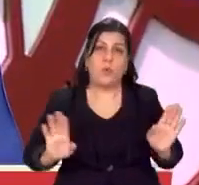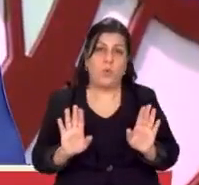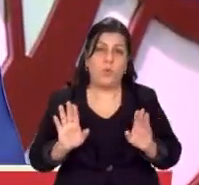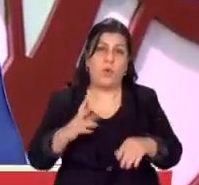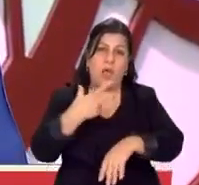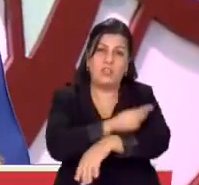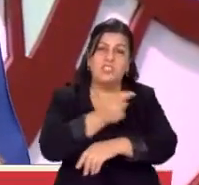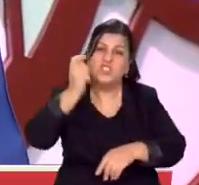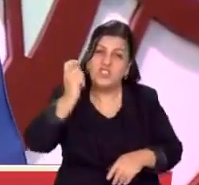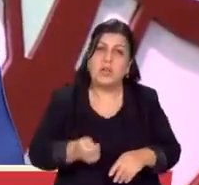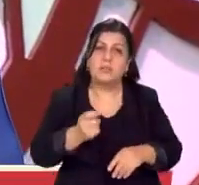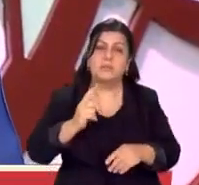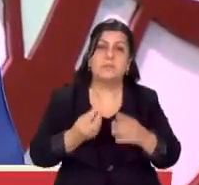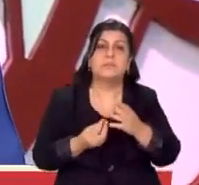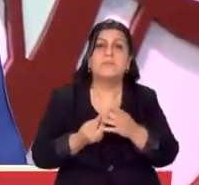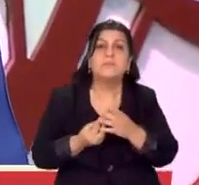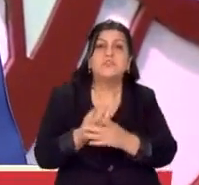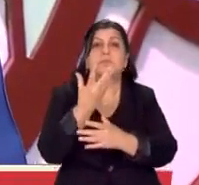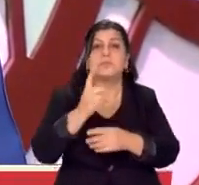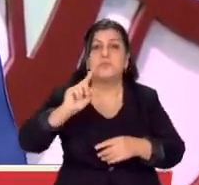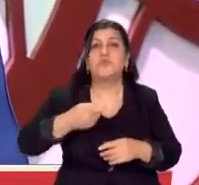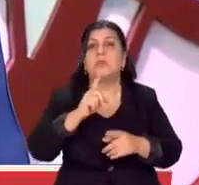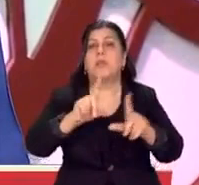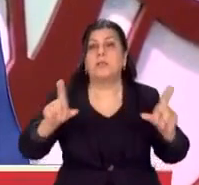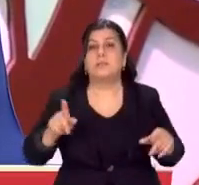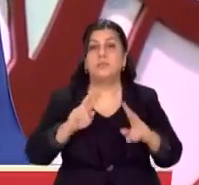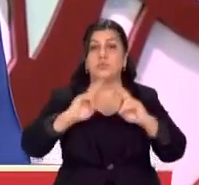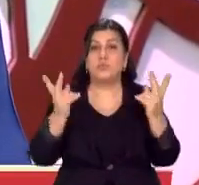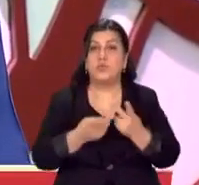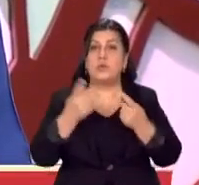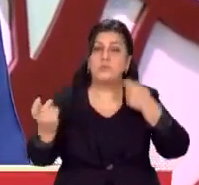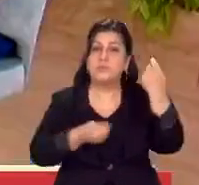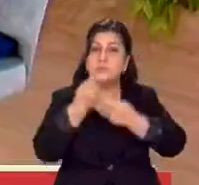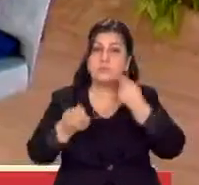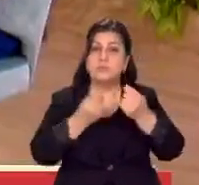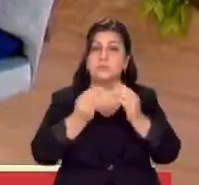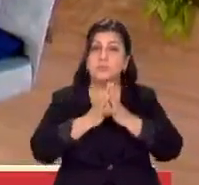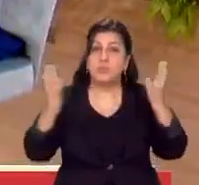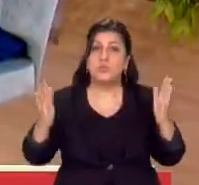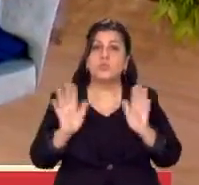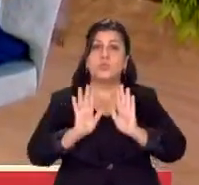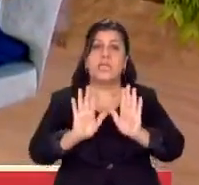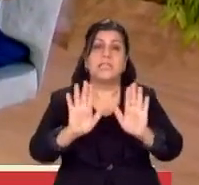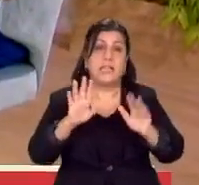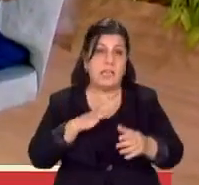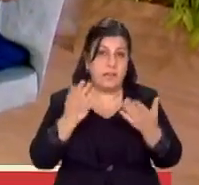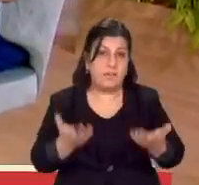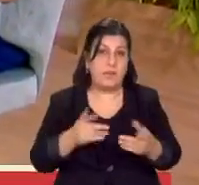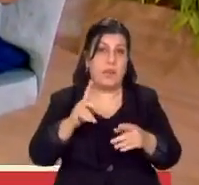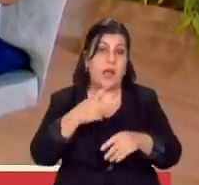var Dünya Dönüyor şu anda Birçok yerde işte aşı geliştirme çalışmaları var büyük hizmetler var büyük destekler umut veren